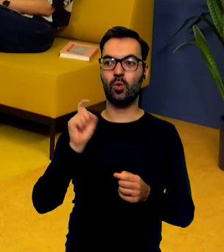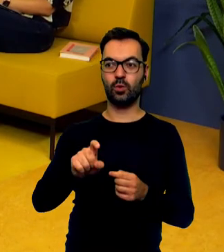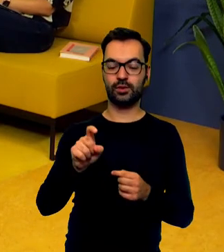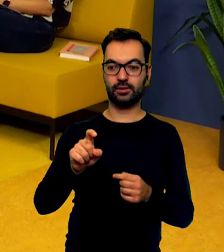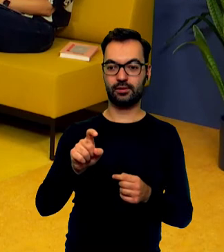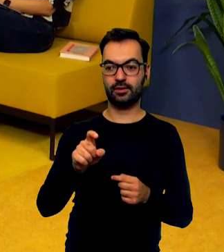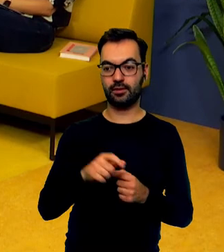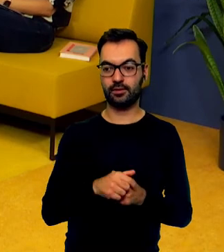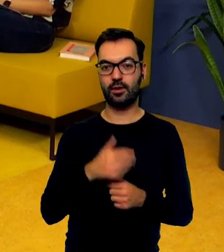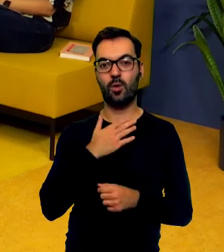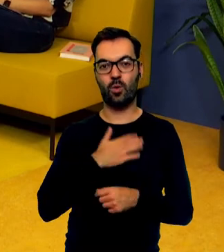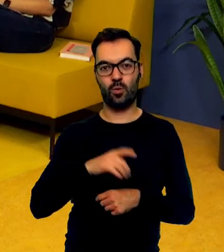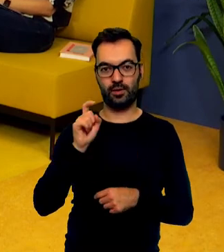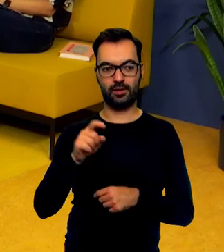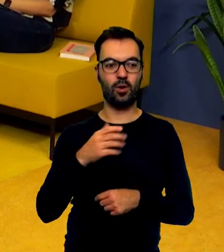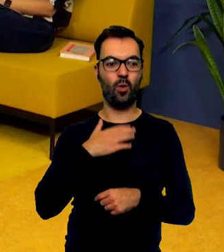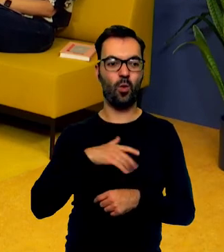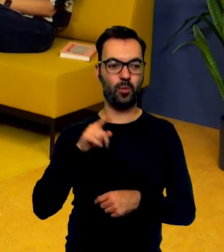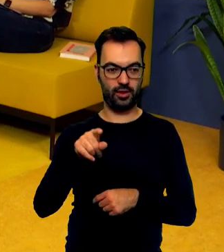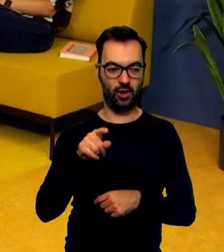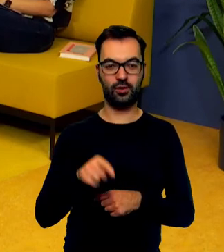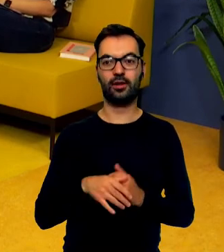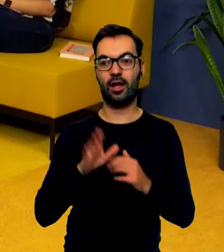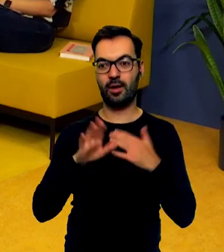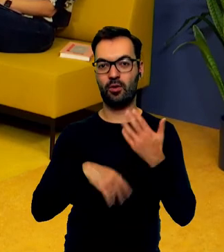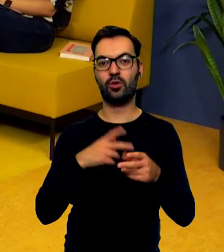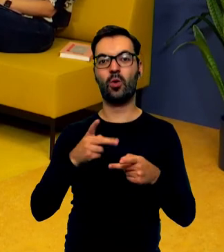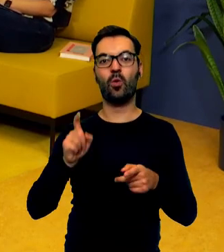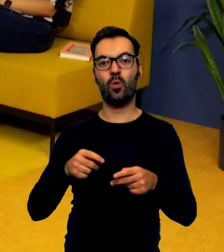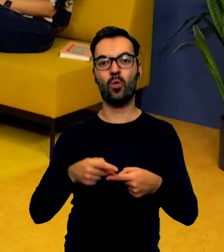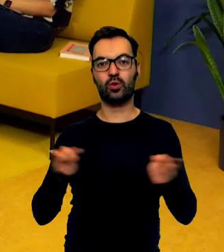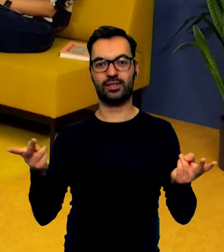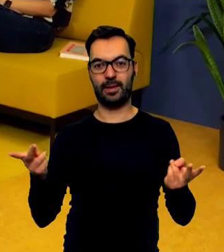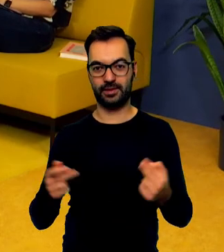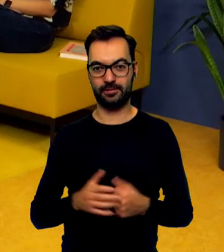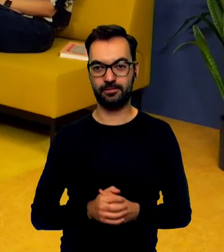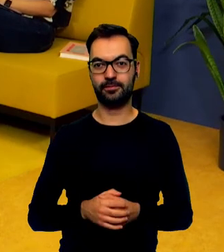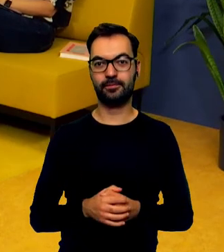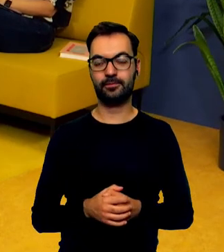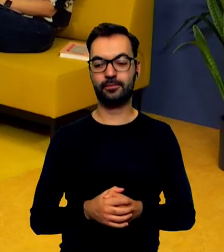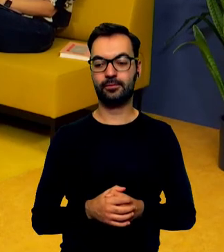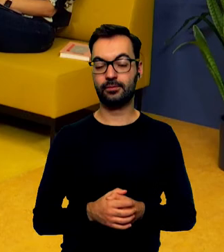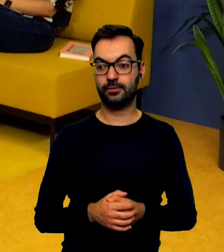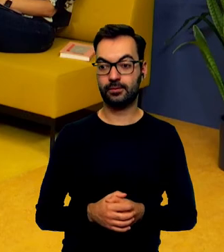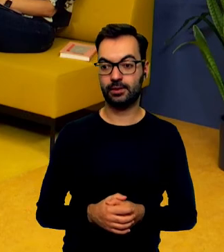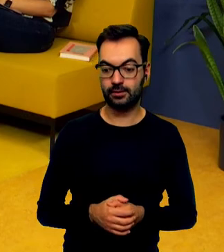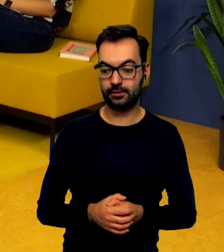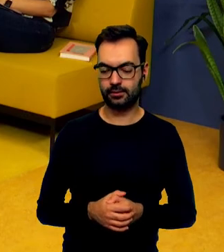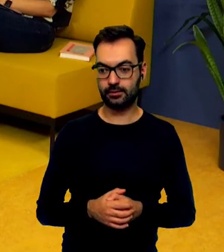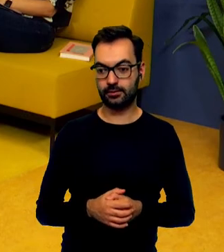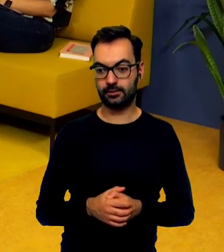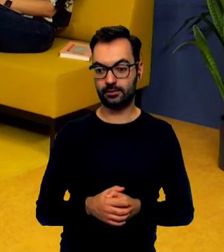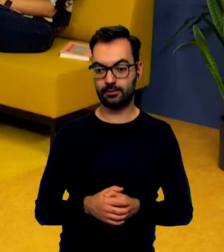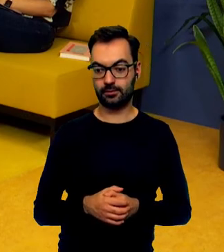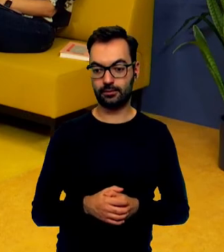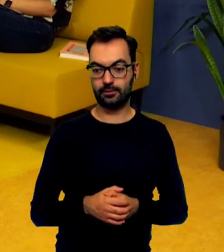przycisk najpierw lubię to, a później udostępnij. I rzeczywiście od tego